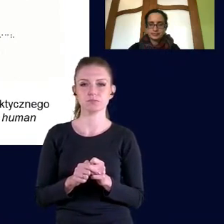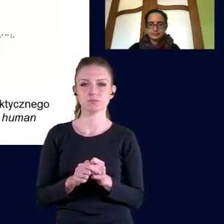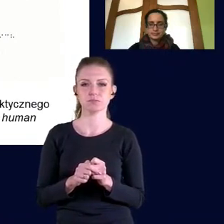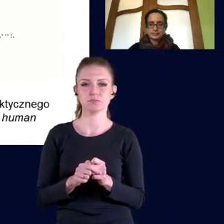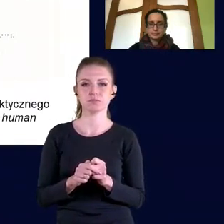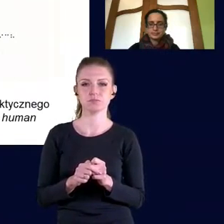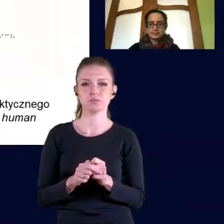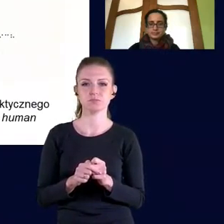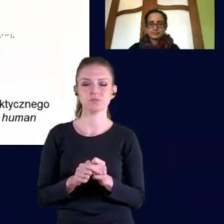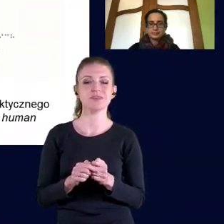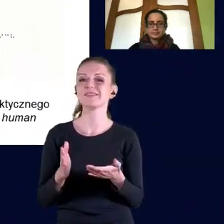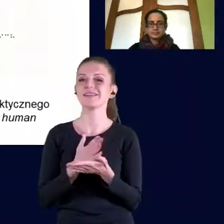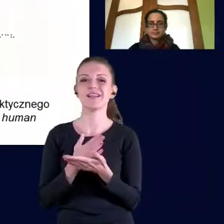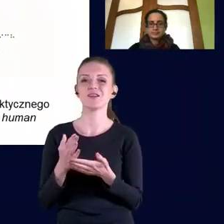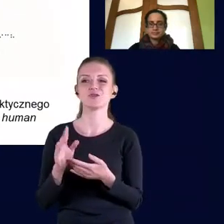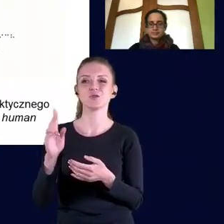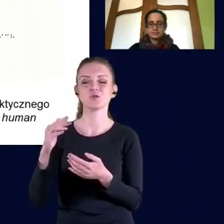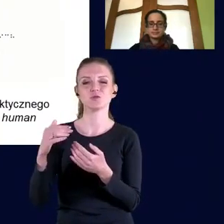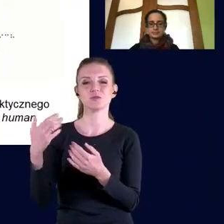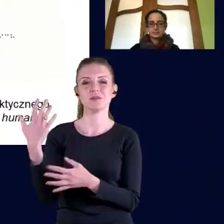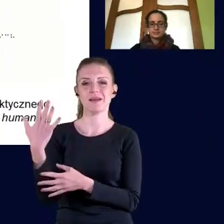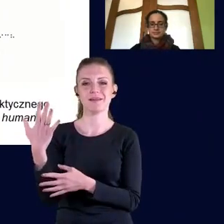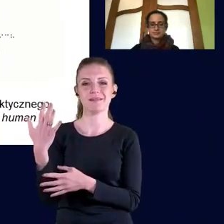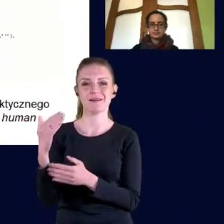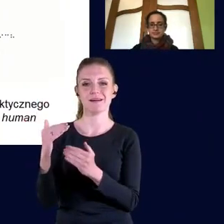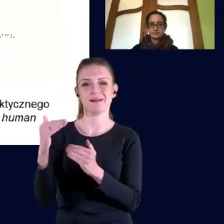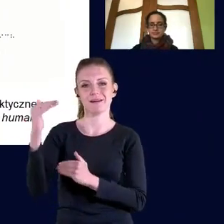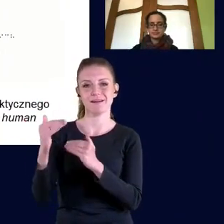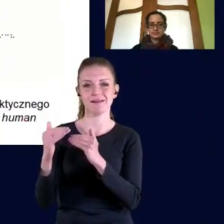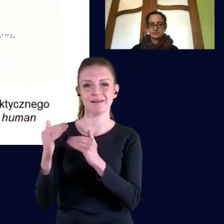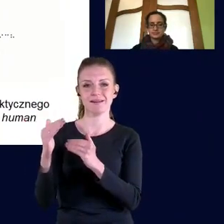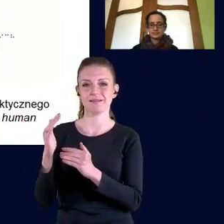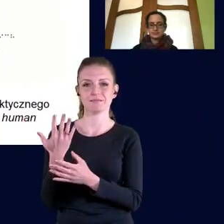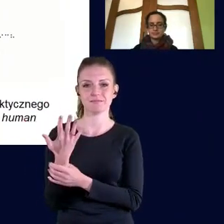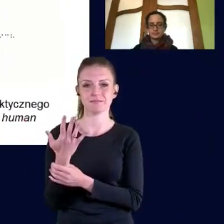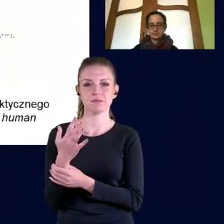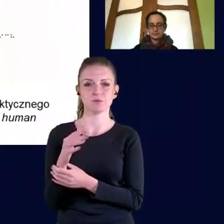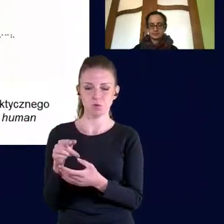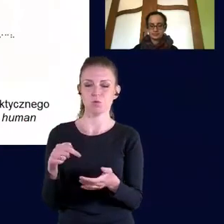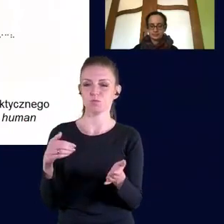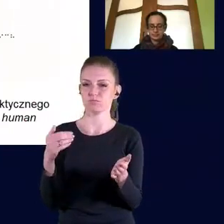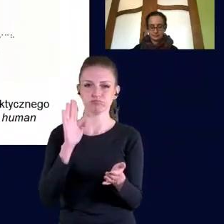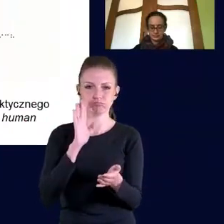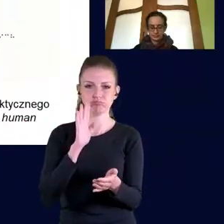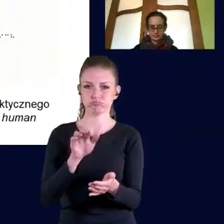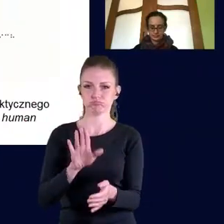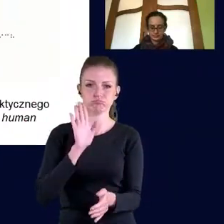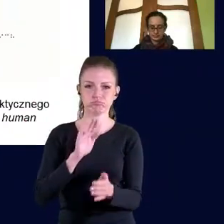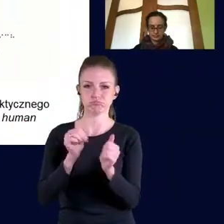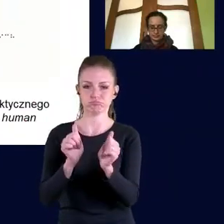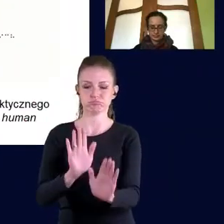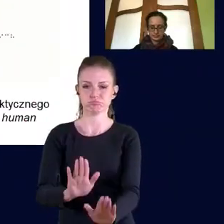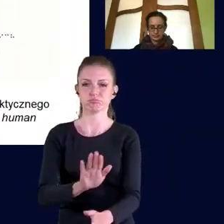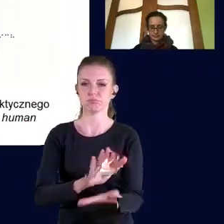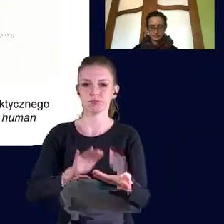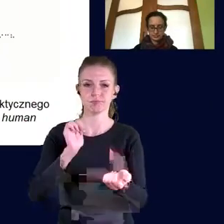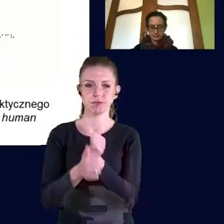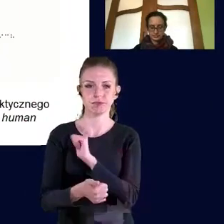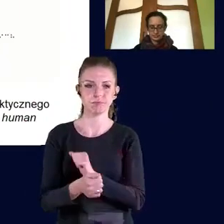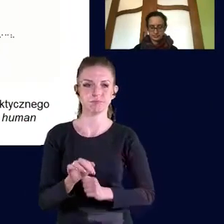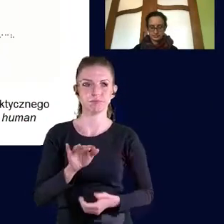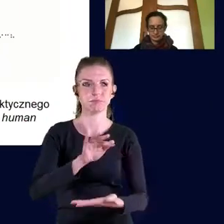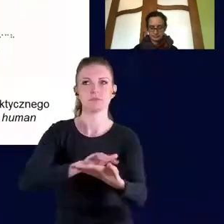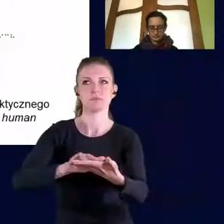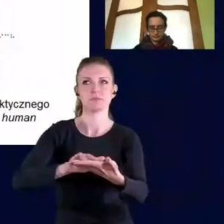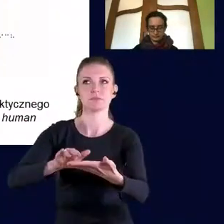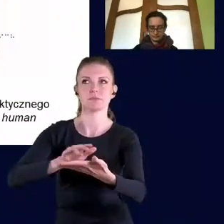rozmiaru dłoni czyli bralinie skanujemy dodatkowo dobrze zwrócić uwagę na to